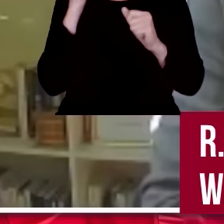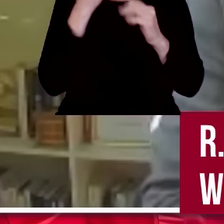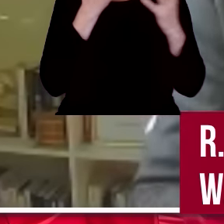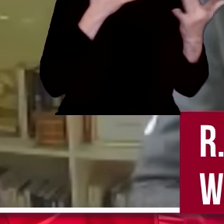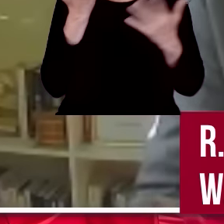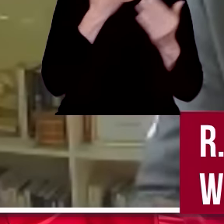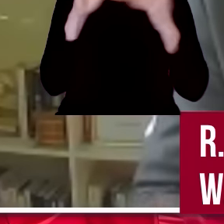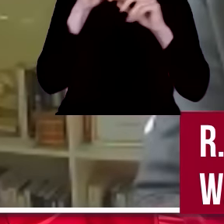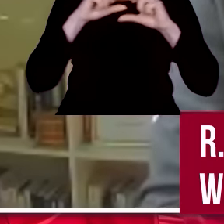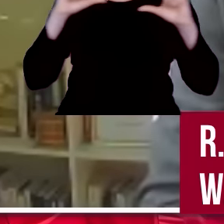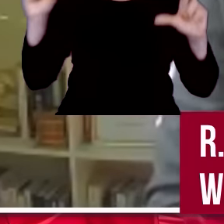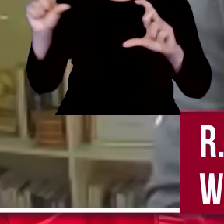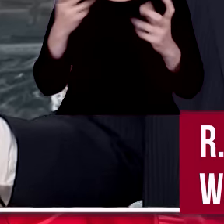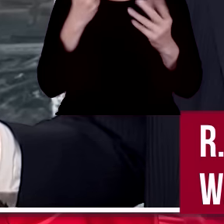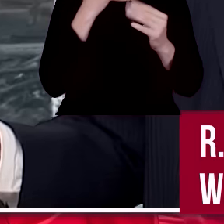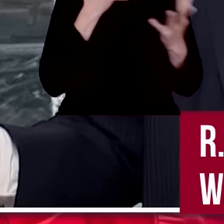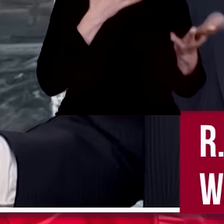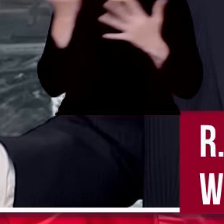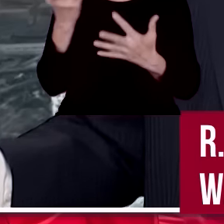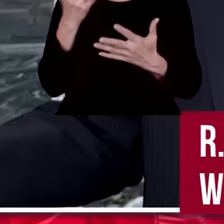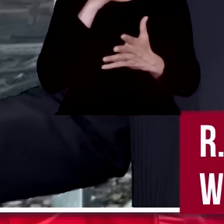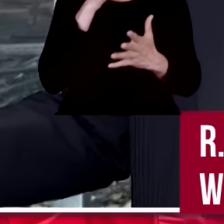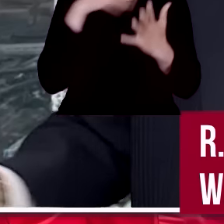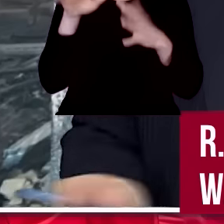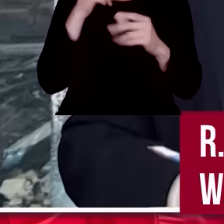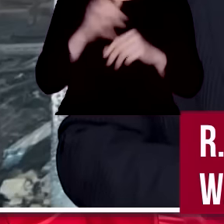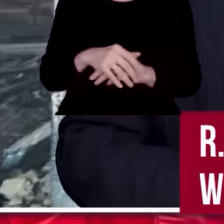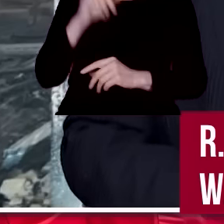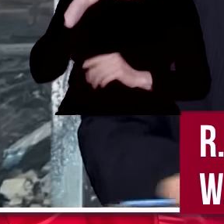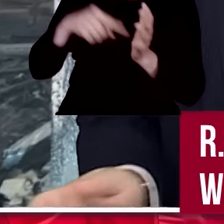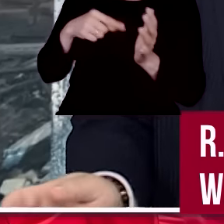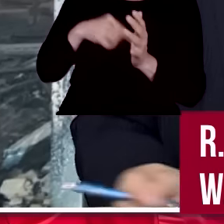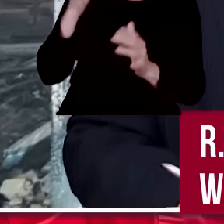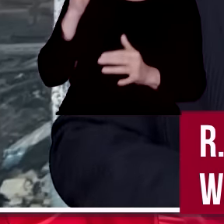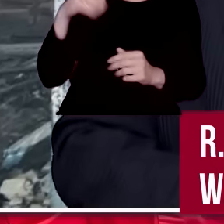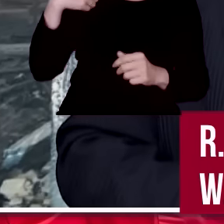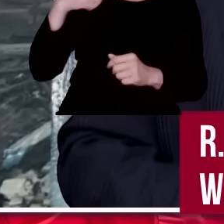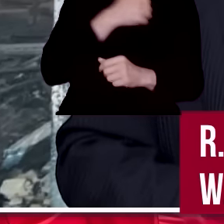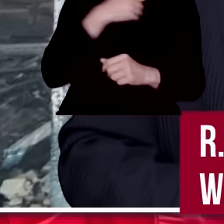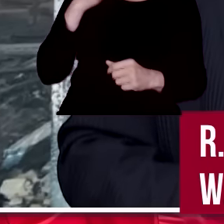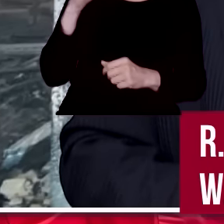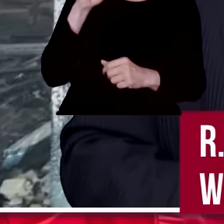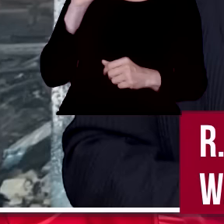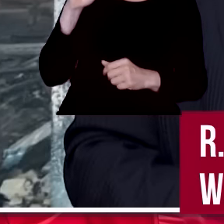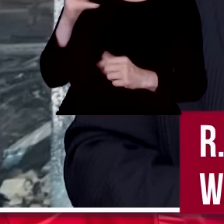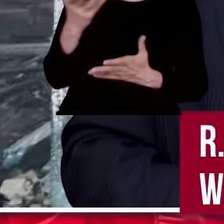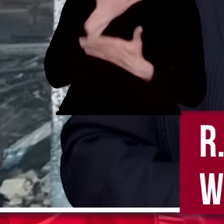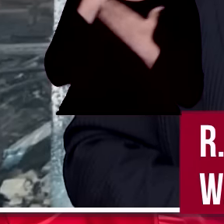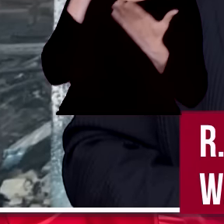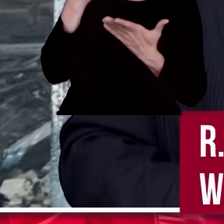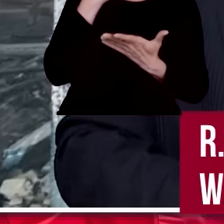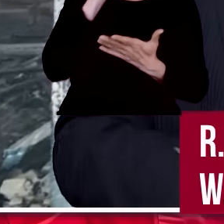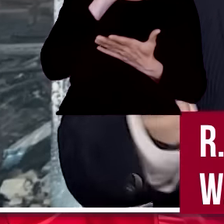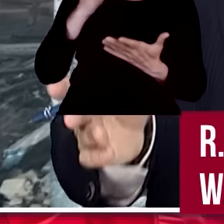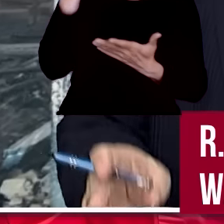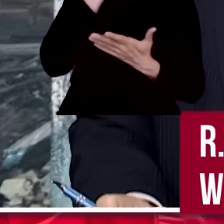w Warszawie bo nie ma No właśnie pan prezydent Trzaskowski No nie ma go w ogóle nie zainteresował się tą